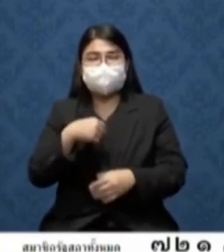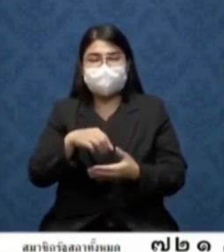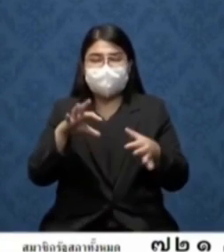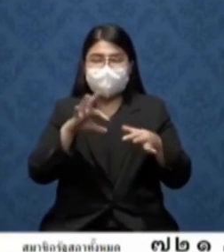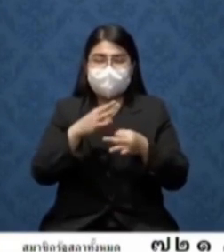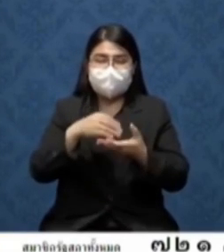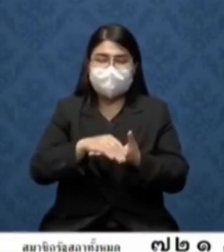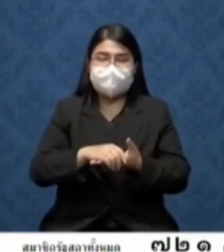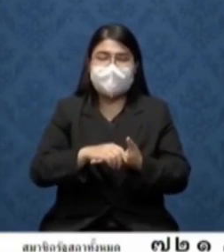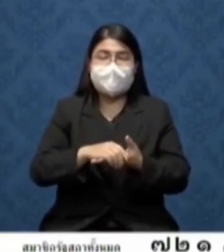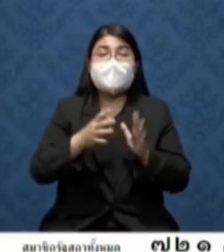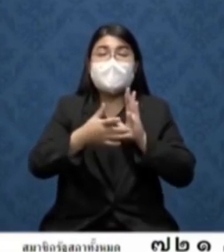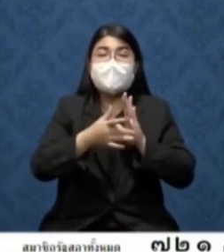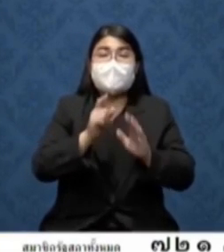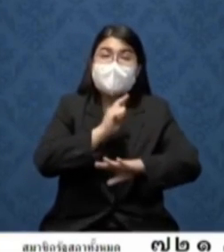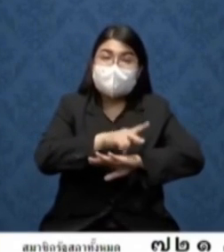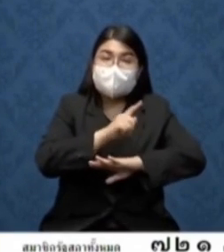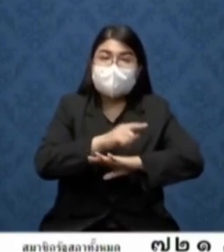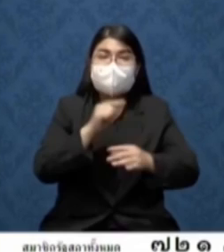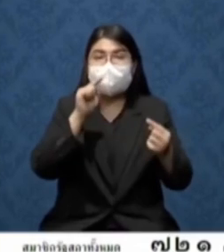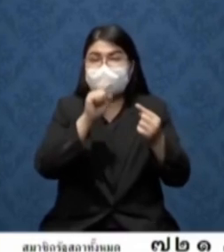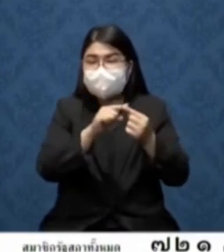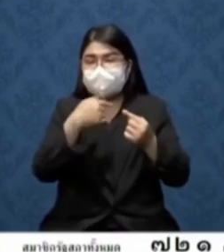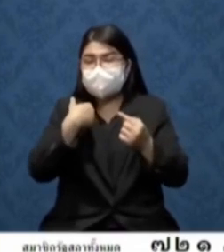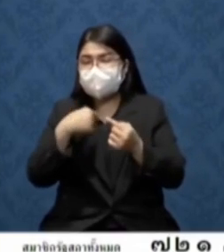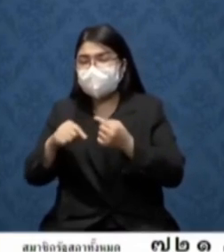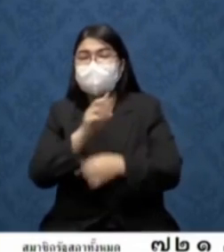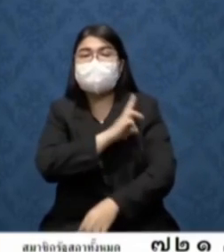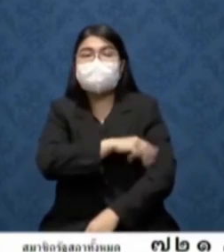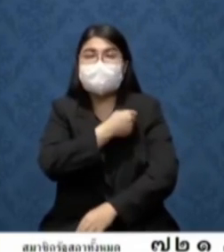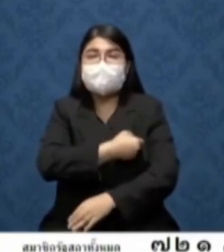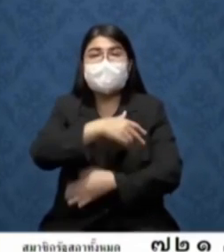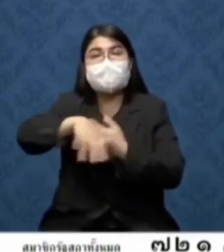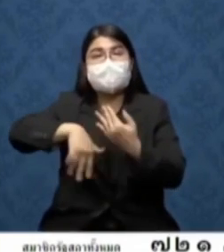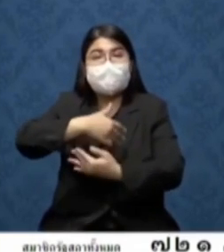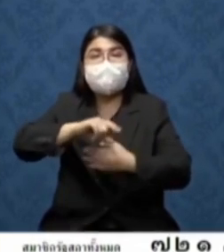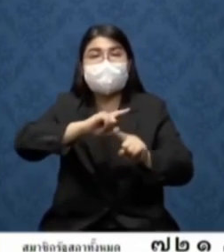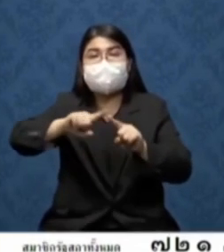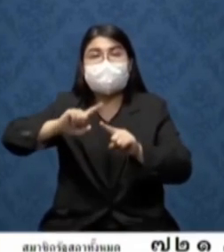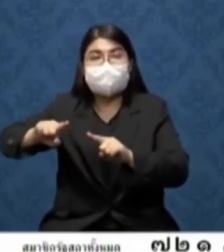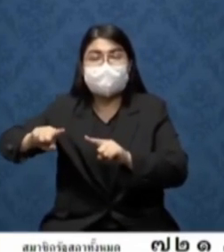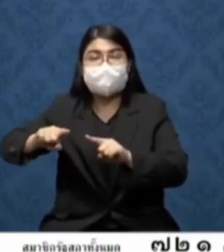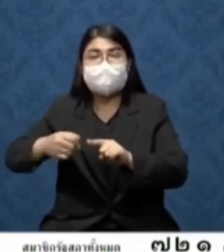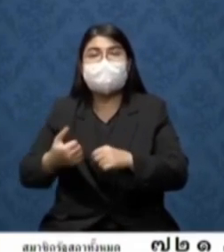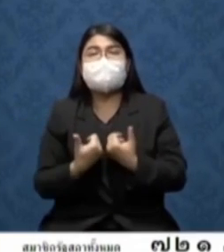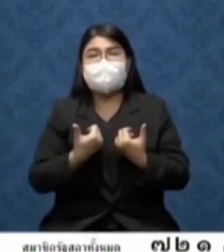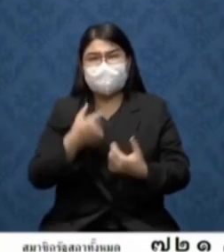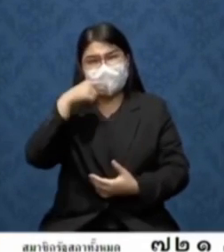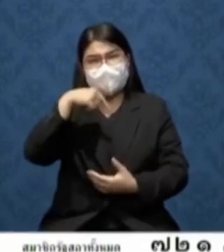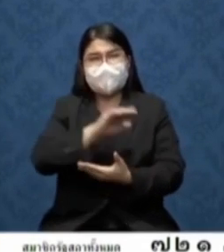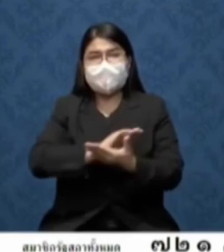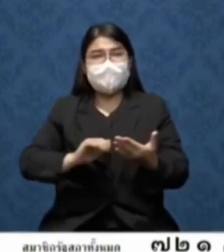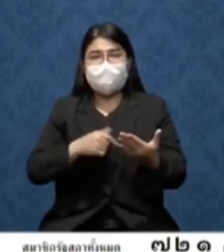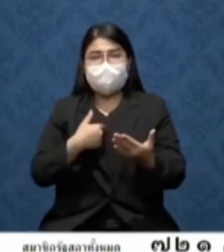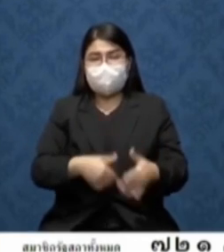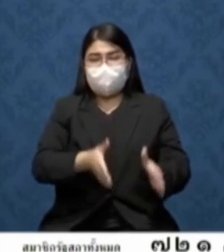าถึงอินเทอร์เน็ตตลอดจนความเหลื่อมล้ำทางด้านสาธารณสุขและสิ่งแวดล้อมในกรณีของไทยความเหลื่อมล้ำไม่ใช่เรื่องระหว่างบุคค